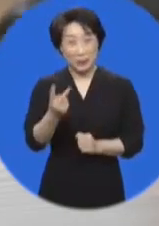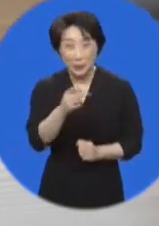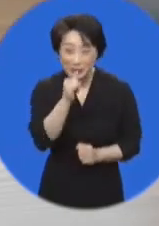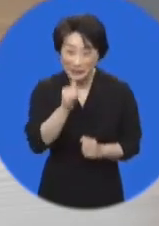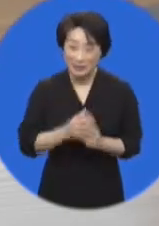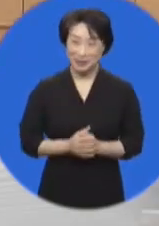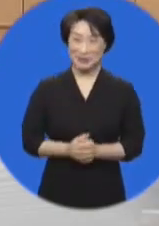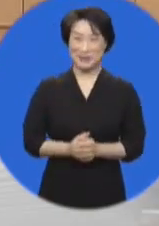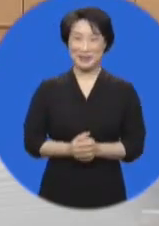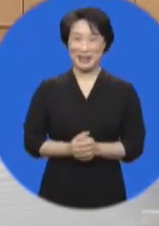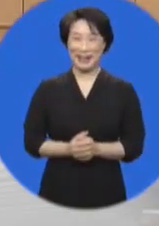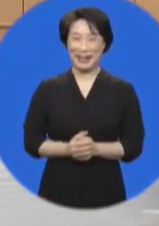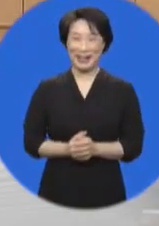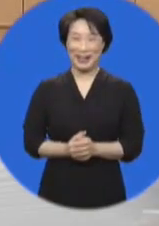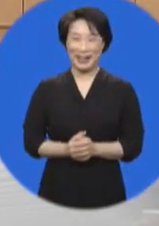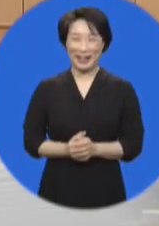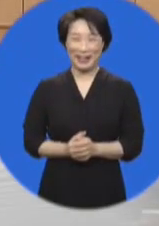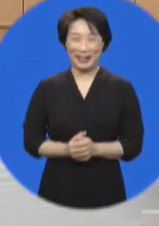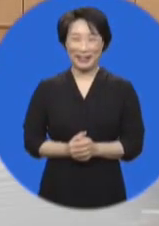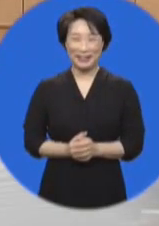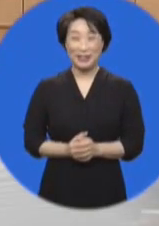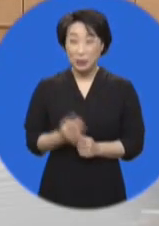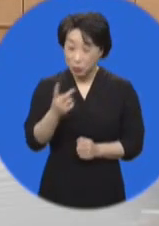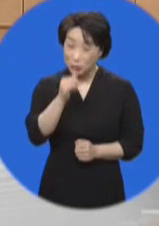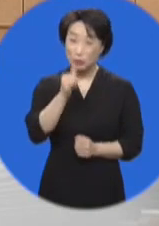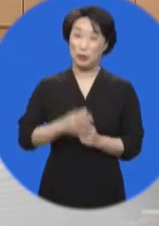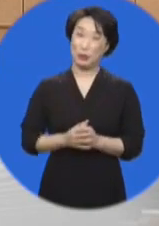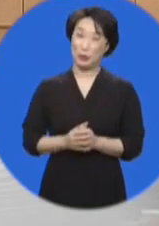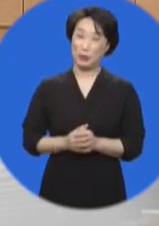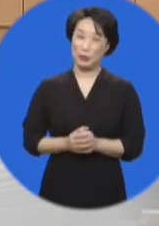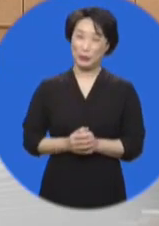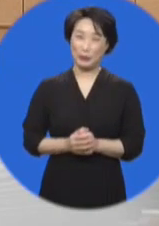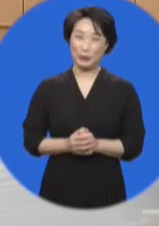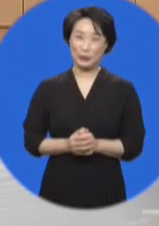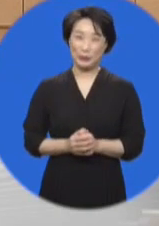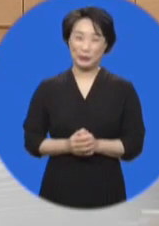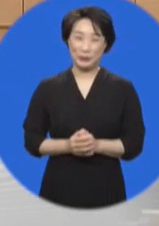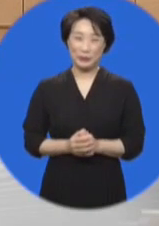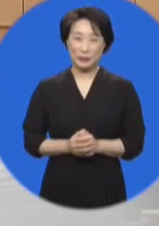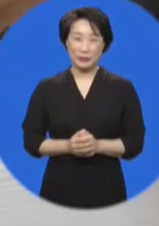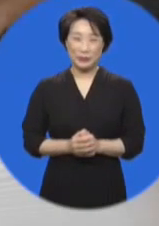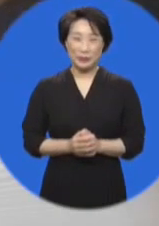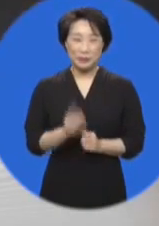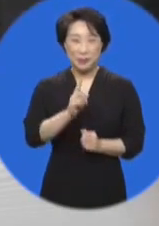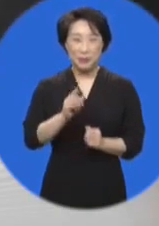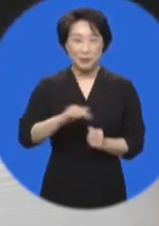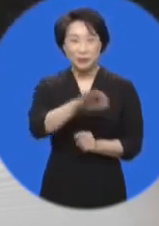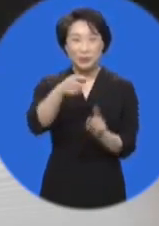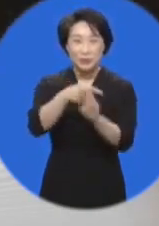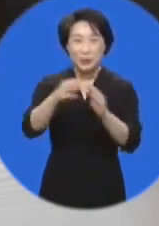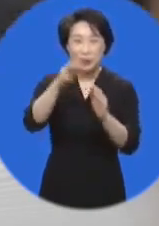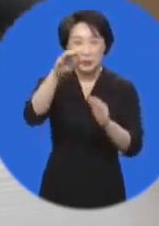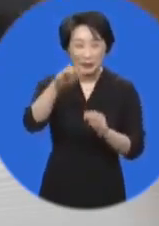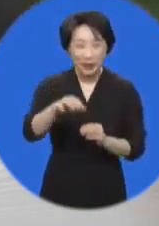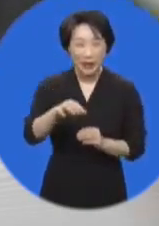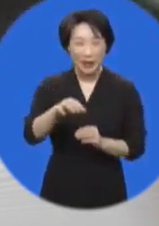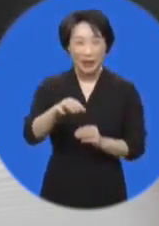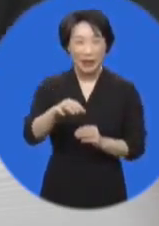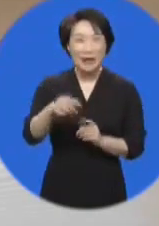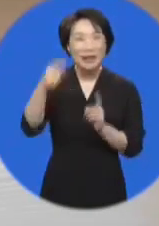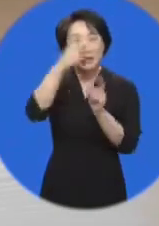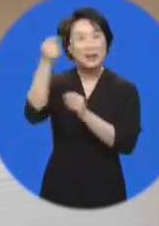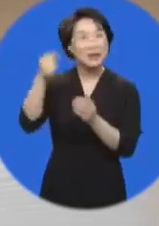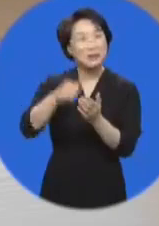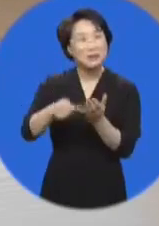있어. 아, 또 있어. 참말로 요거는 이제 우리 교회 그저